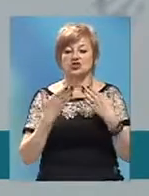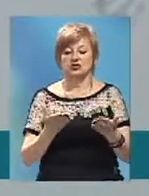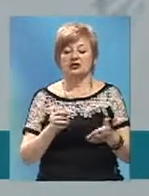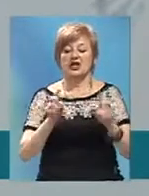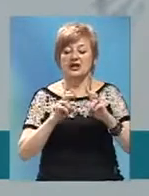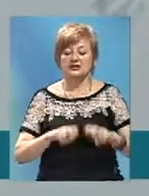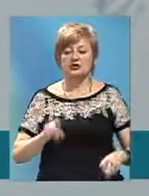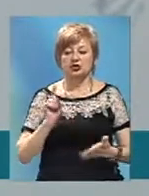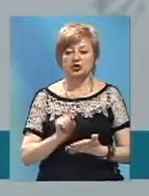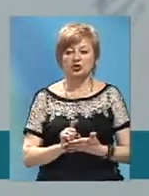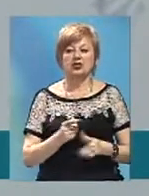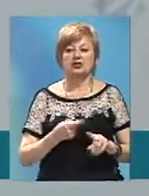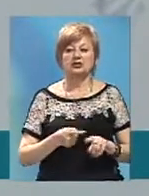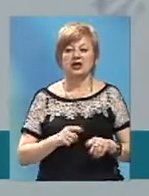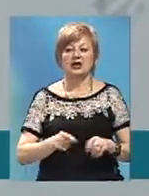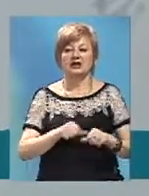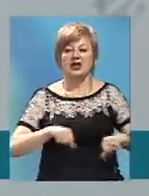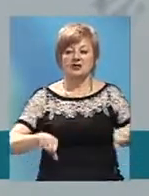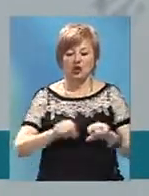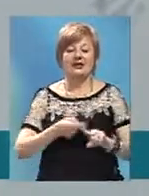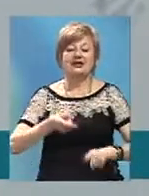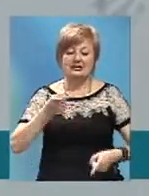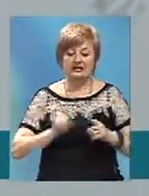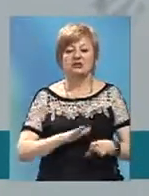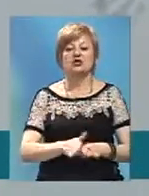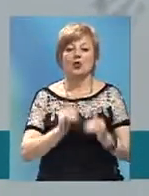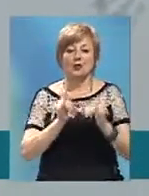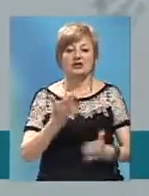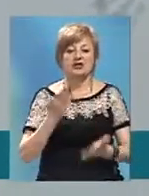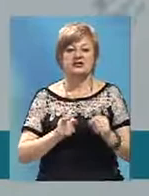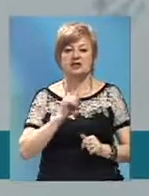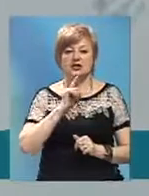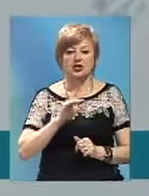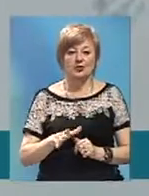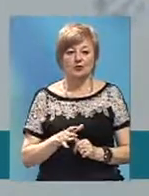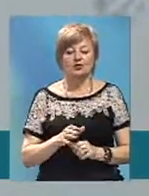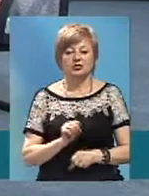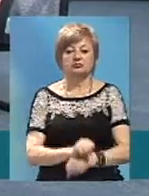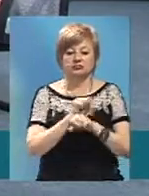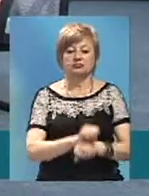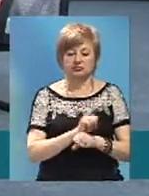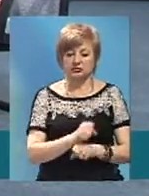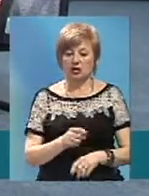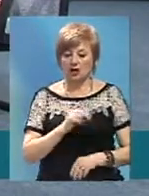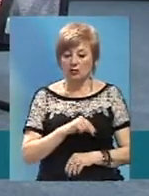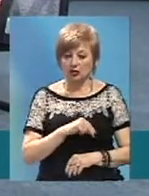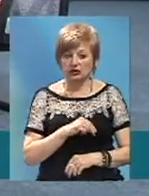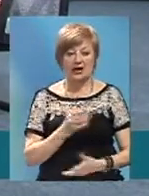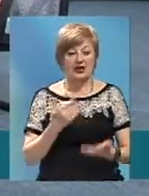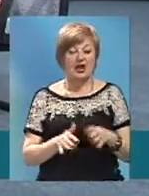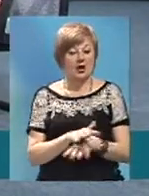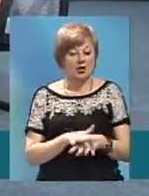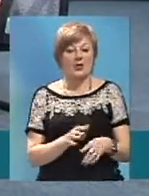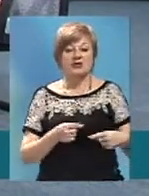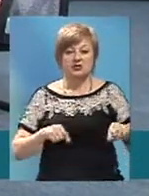розглянуті в комітеті. Це в комітеті це реально забезпечити, якщо не буде свідомого саботування роботи. І як громадська організація «Центр